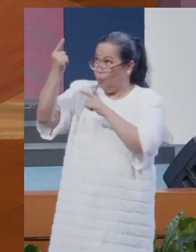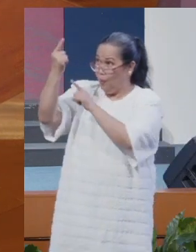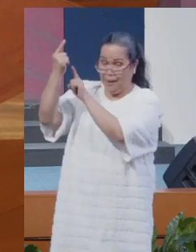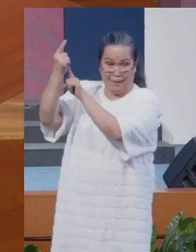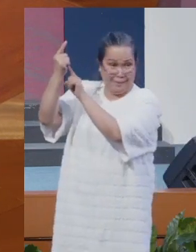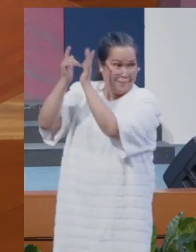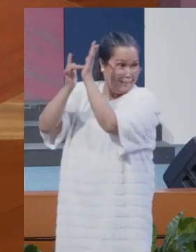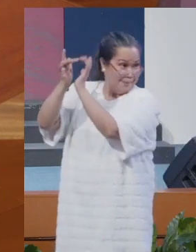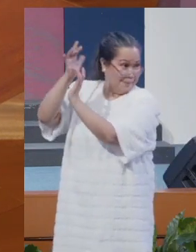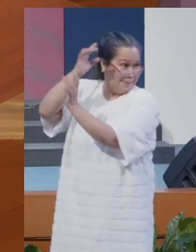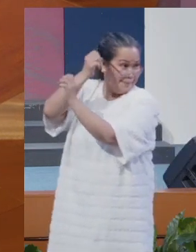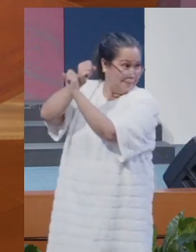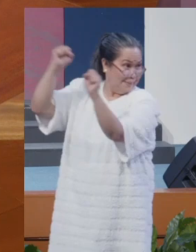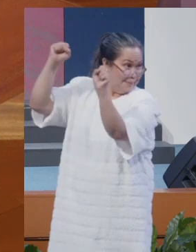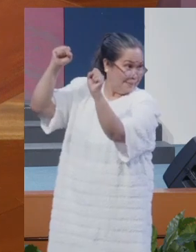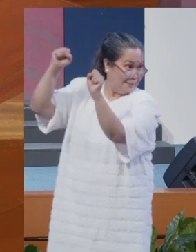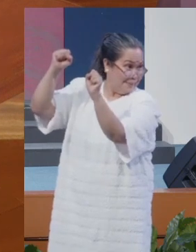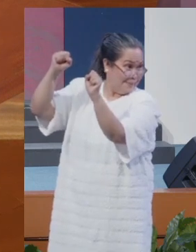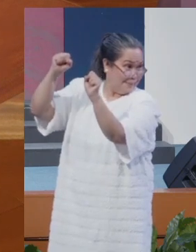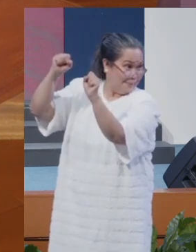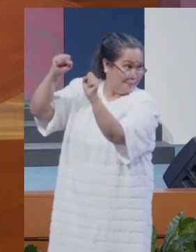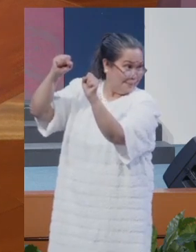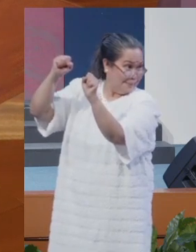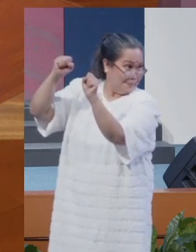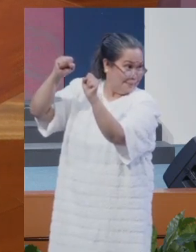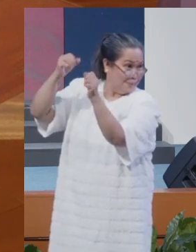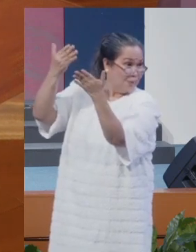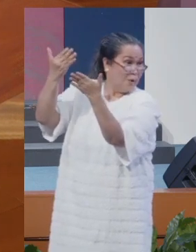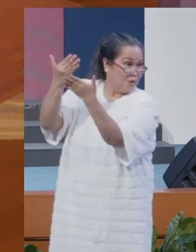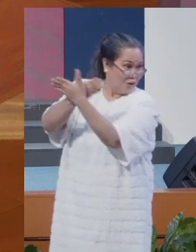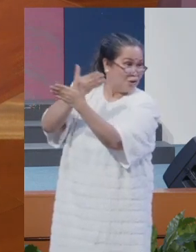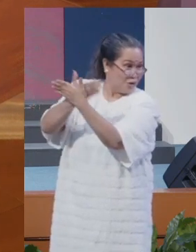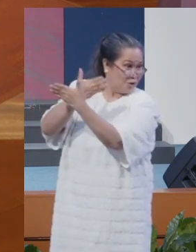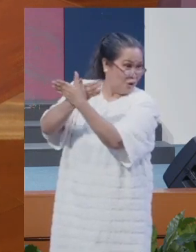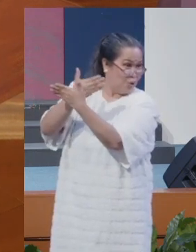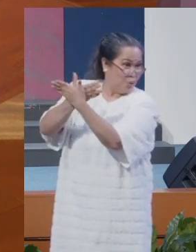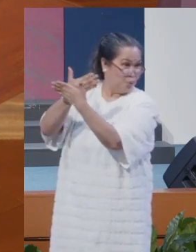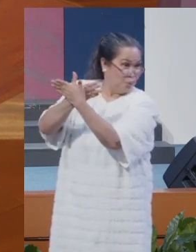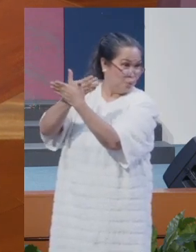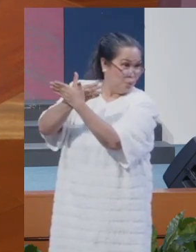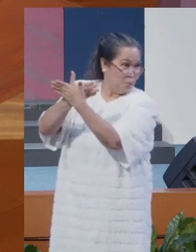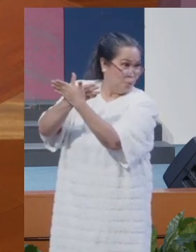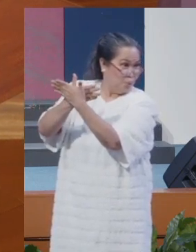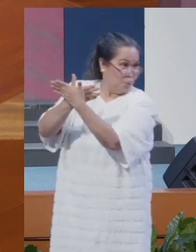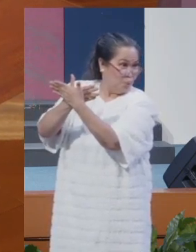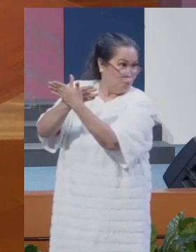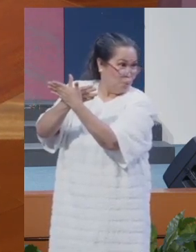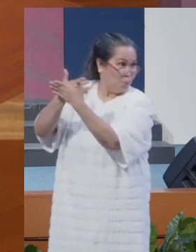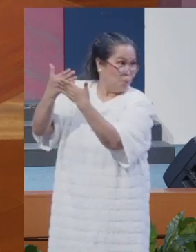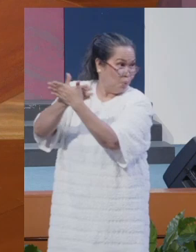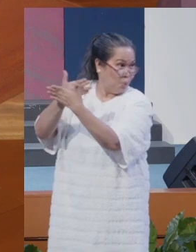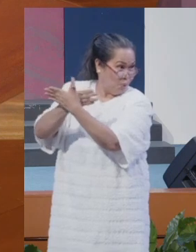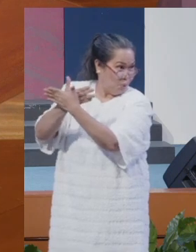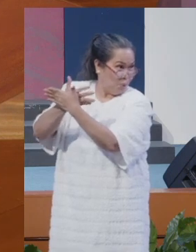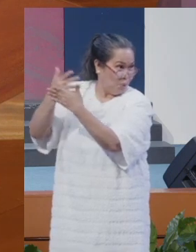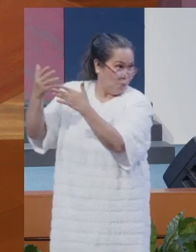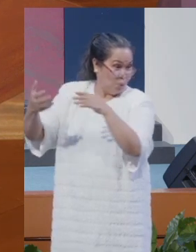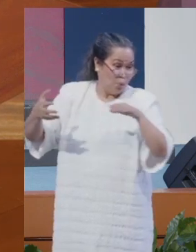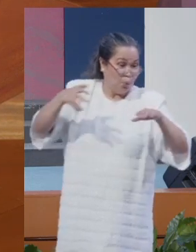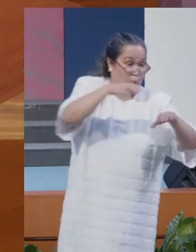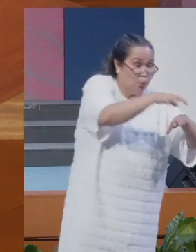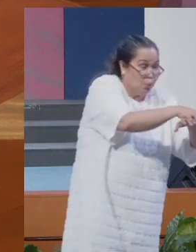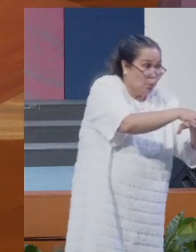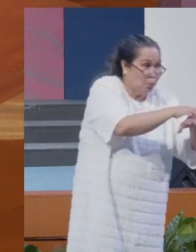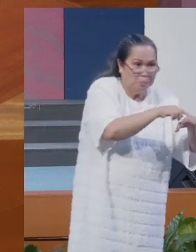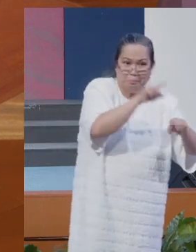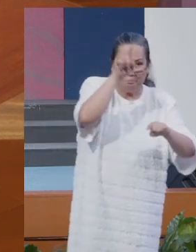kanyang pangakong kaligtasan. Yun po ang New Covenant. Yun po yung bagong tela. Yun po yung new wineskin. Yun po yung bagong